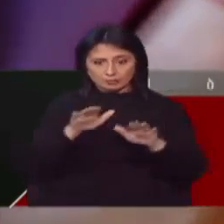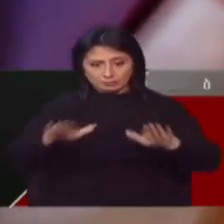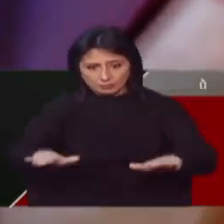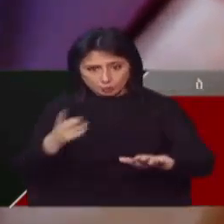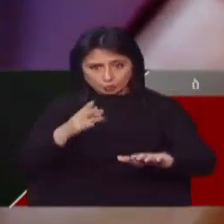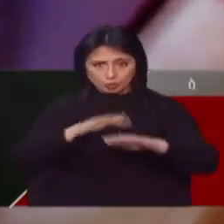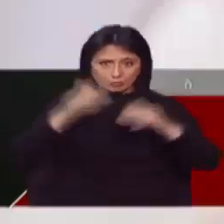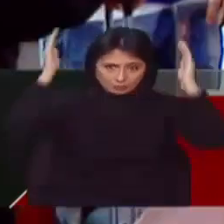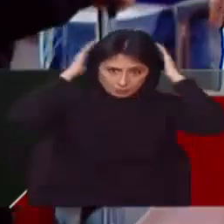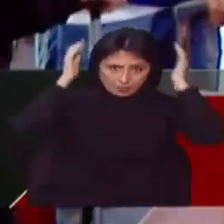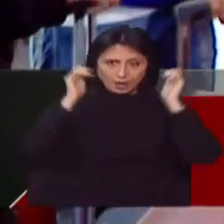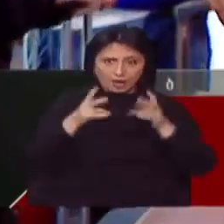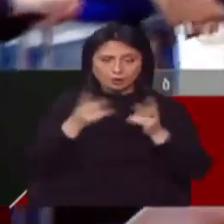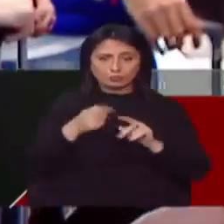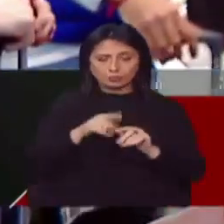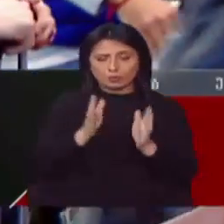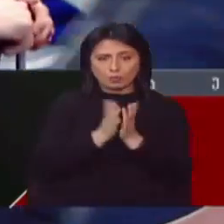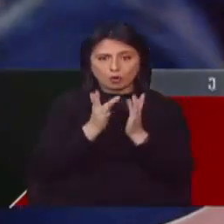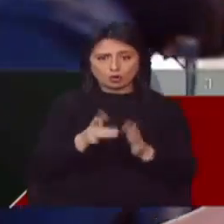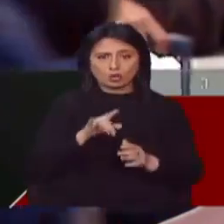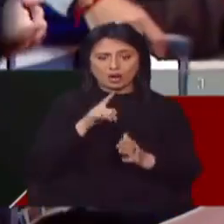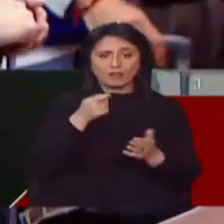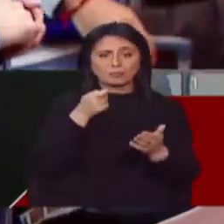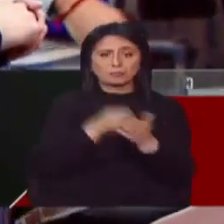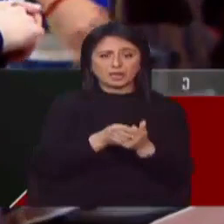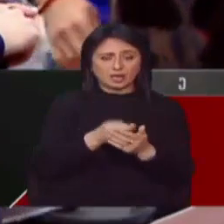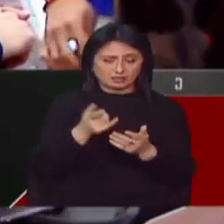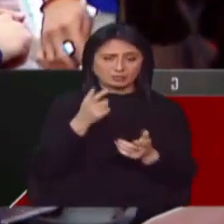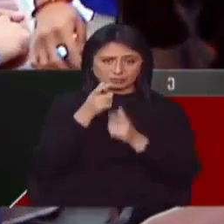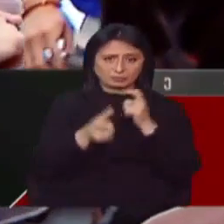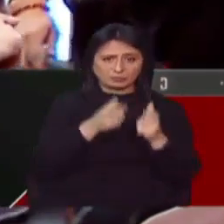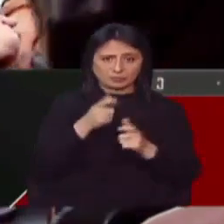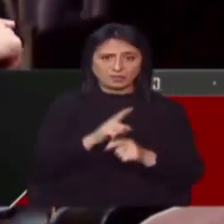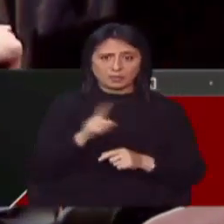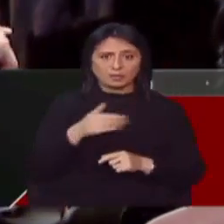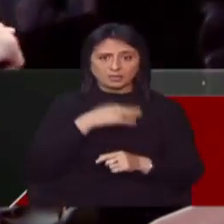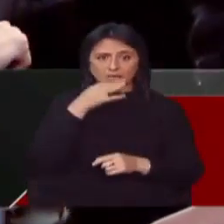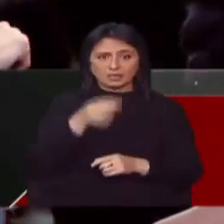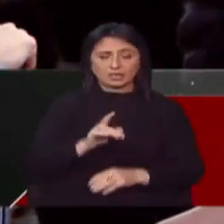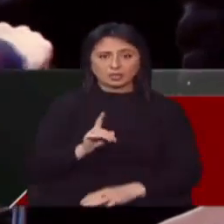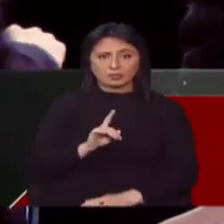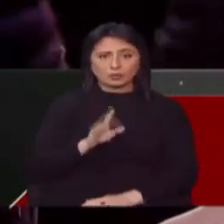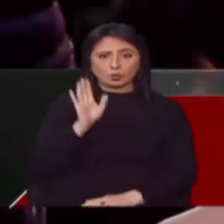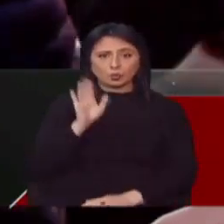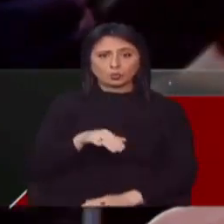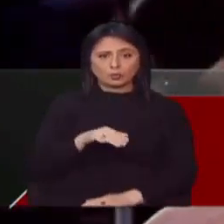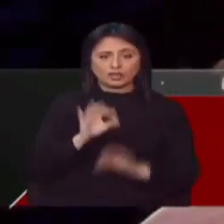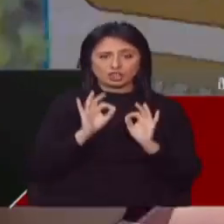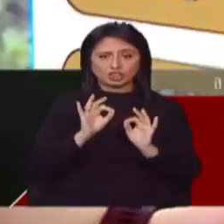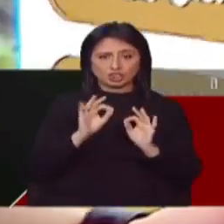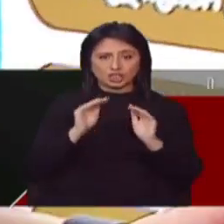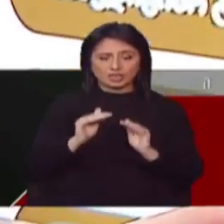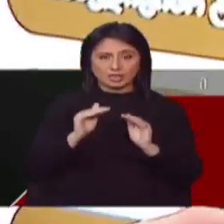უნდა დავიფაროთ თავზე ხელებით. მოთხოვნა არის ავიაბილეთებზე ამ წუთას, მაგრამ მინდა გითხრათ, რომ უფრო